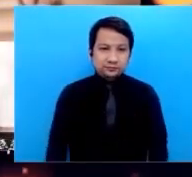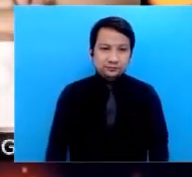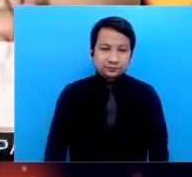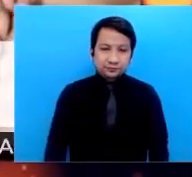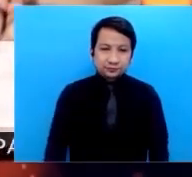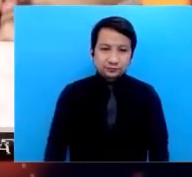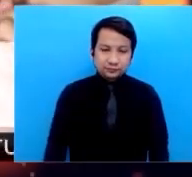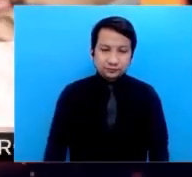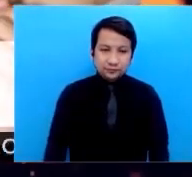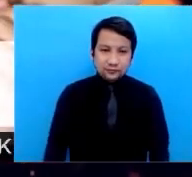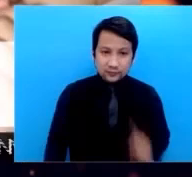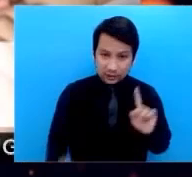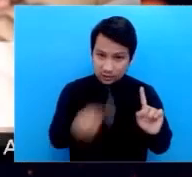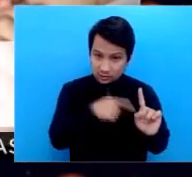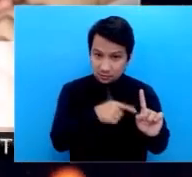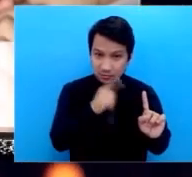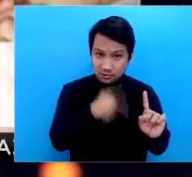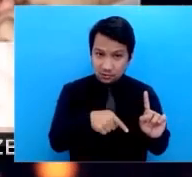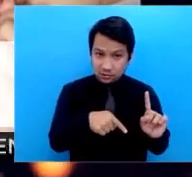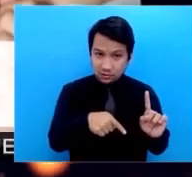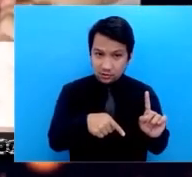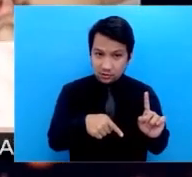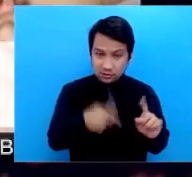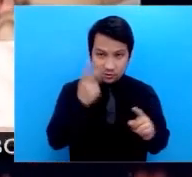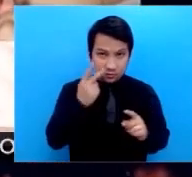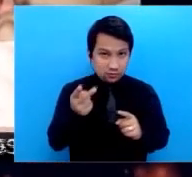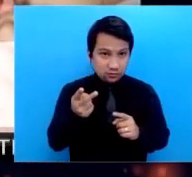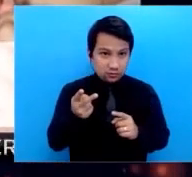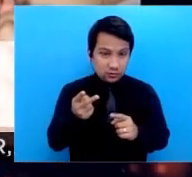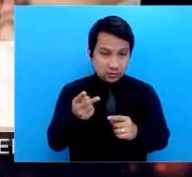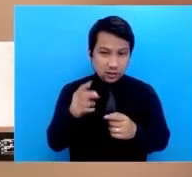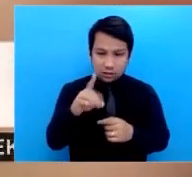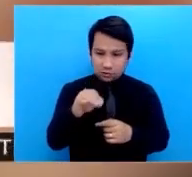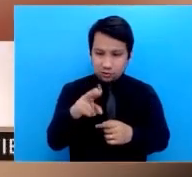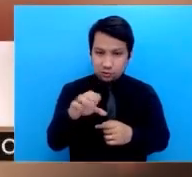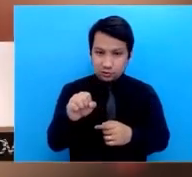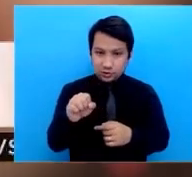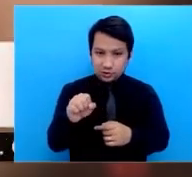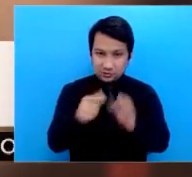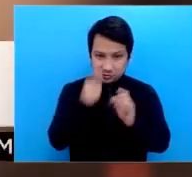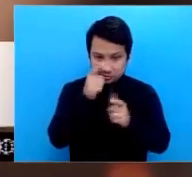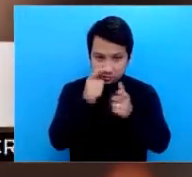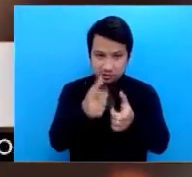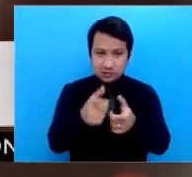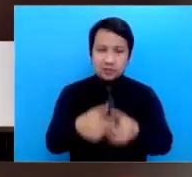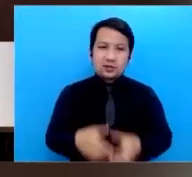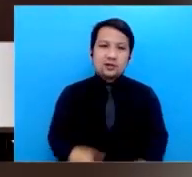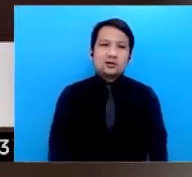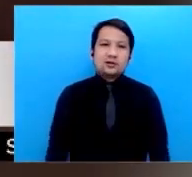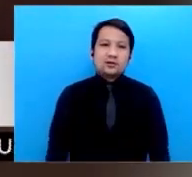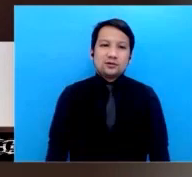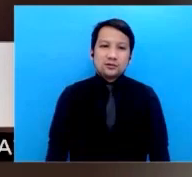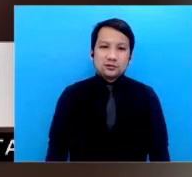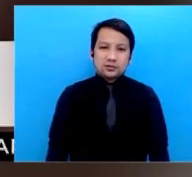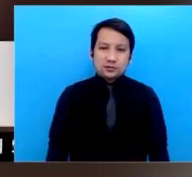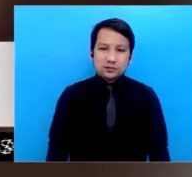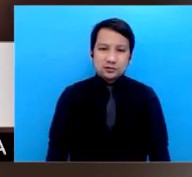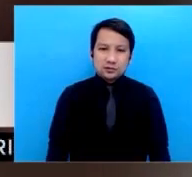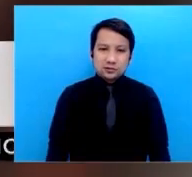Ang isang ito, achieve ang Dolores look. Normal. No one has to know.